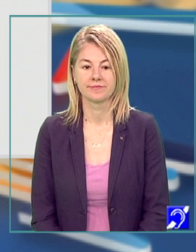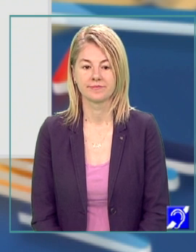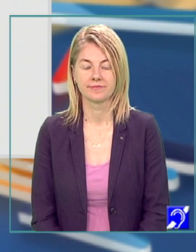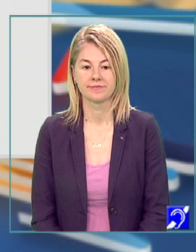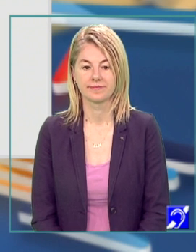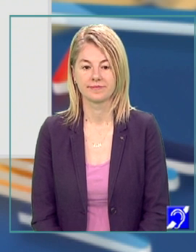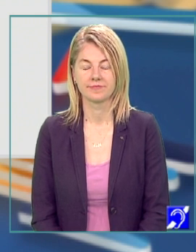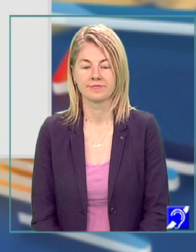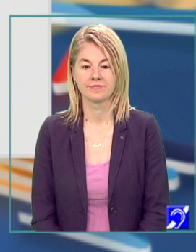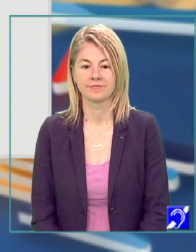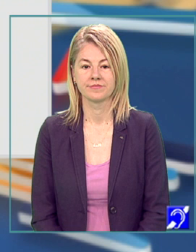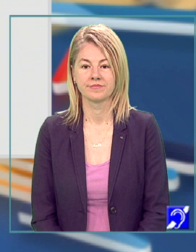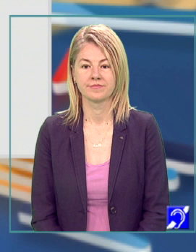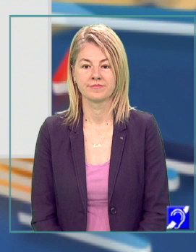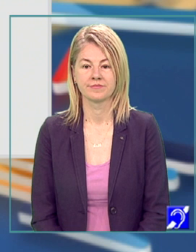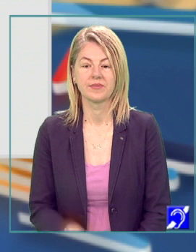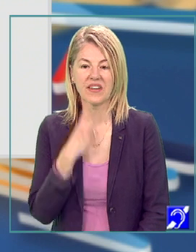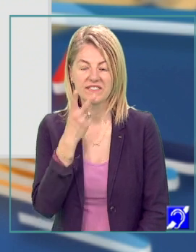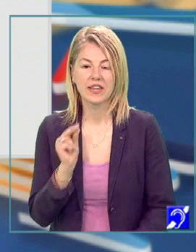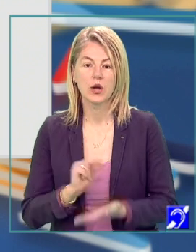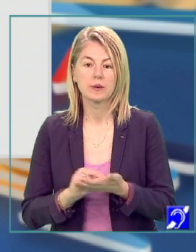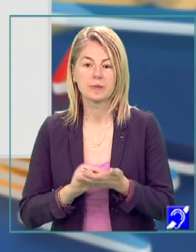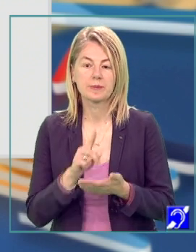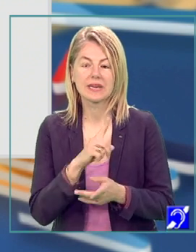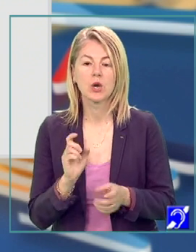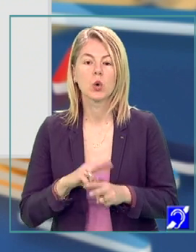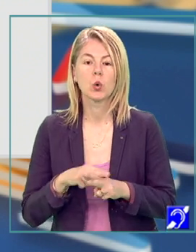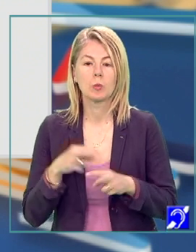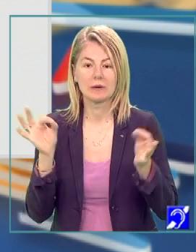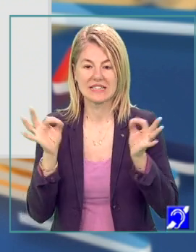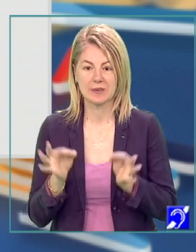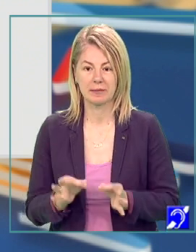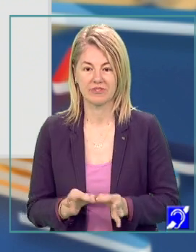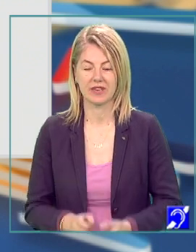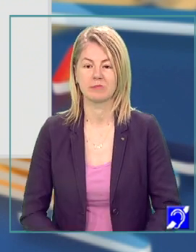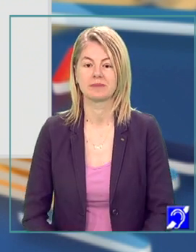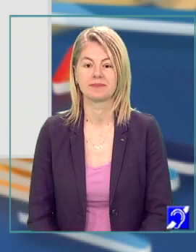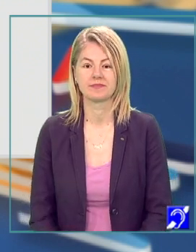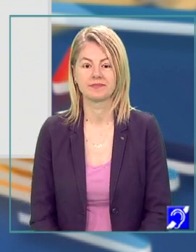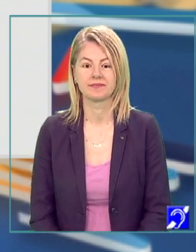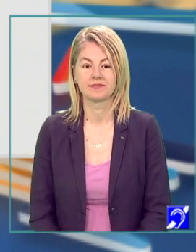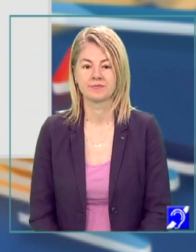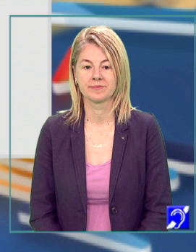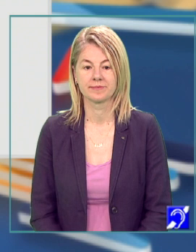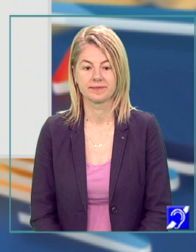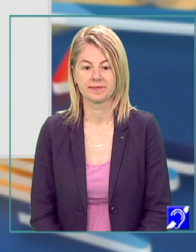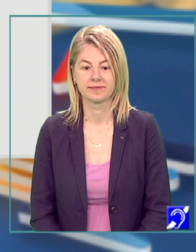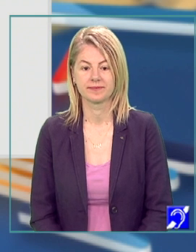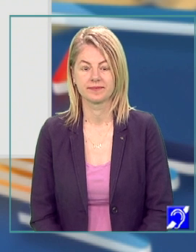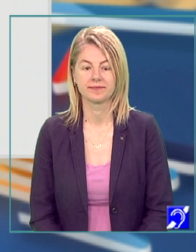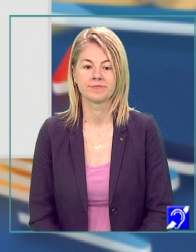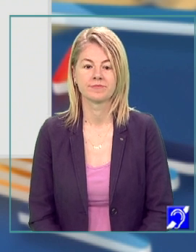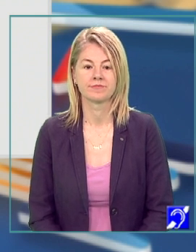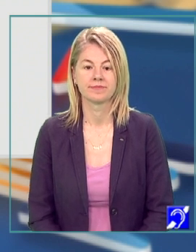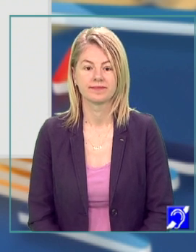radical din 15 cu radical din 5, sus ne rămâne radical din 3 și aici ne rămâne 1.